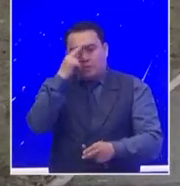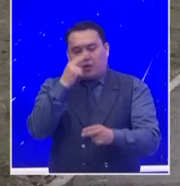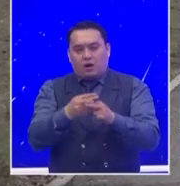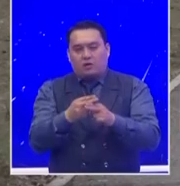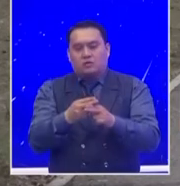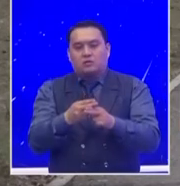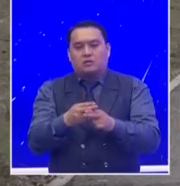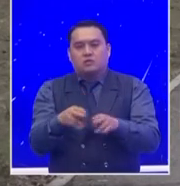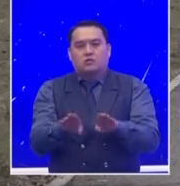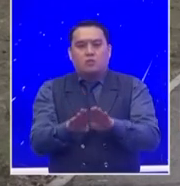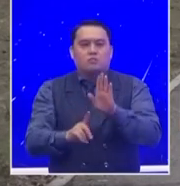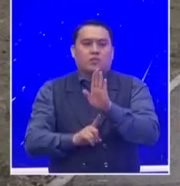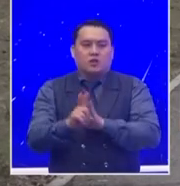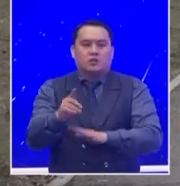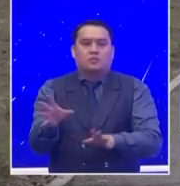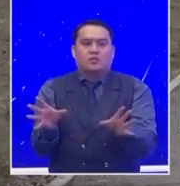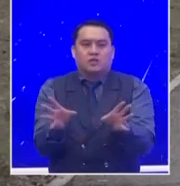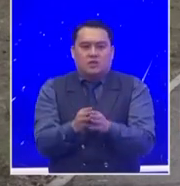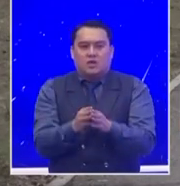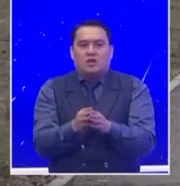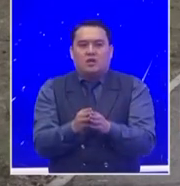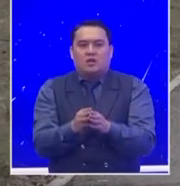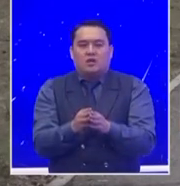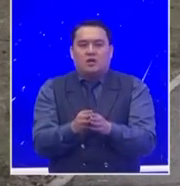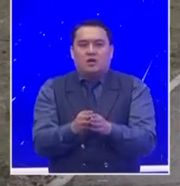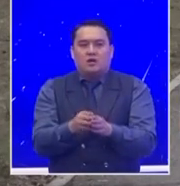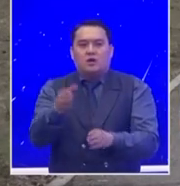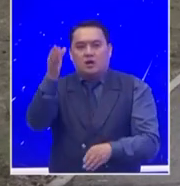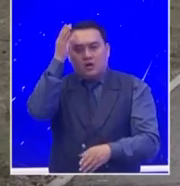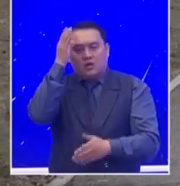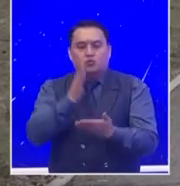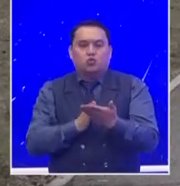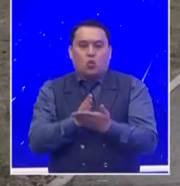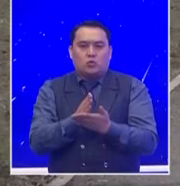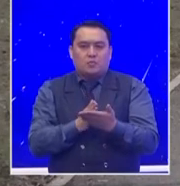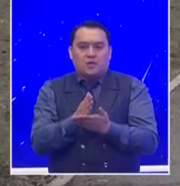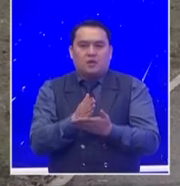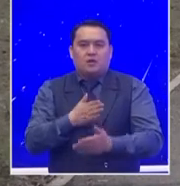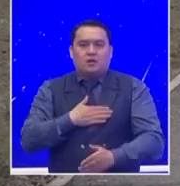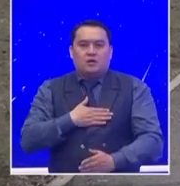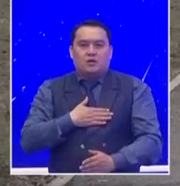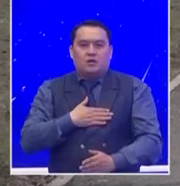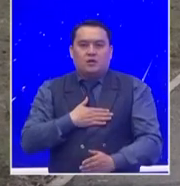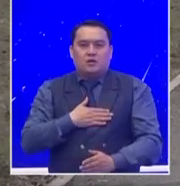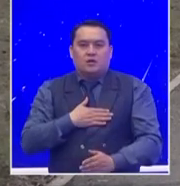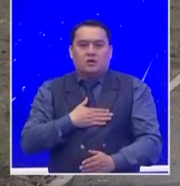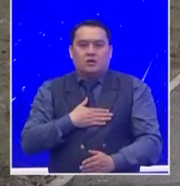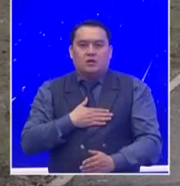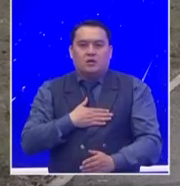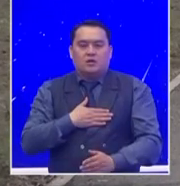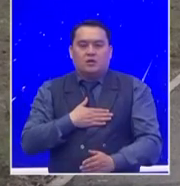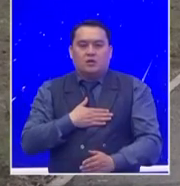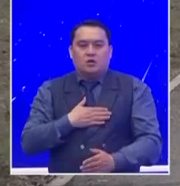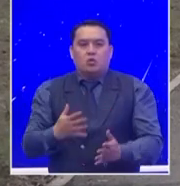бауырымсың деп, содан бастап, сол кісімен бірге ғылым жолында, сол кісінің бастауыменен, жаңа жетектеуіменен мен